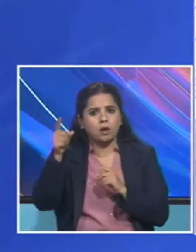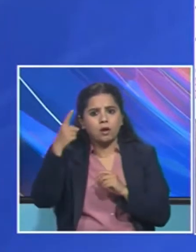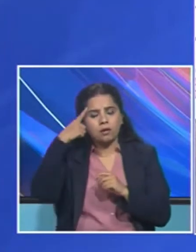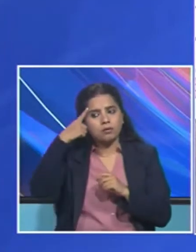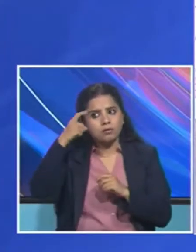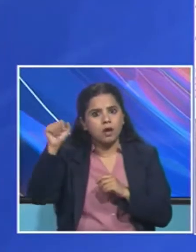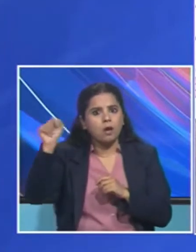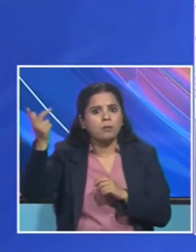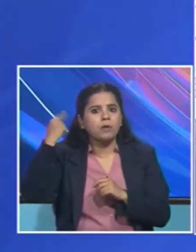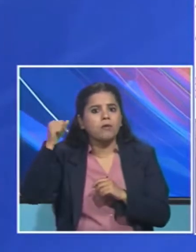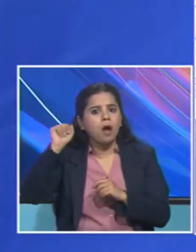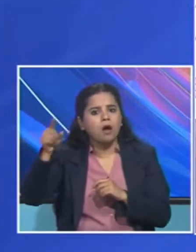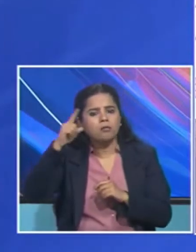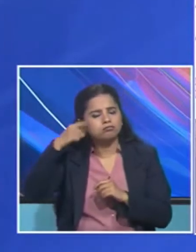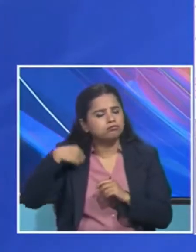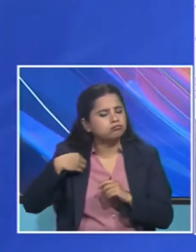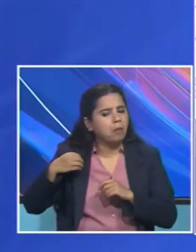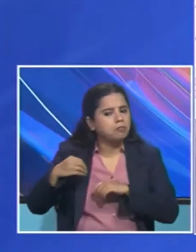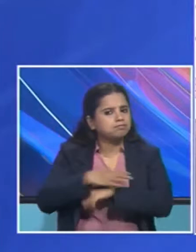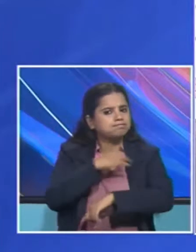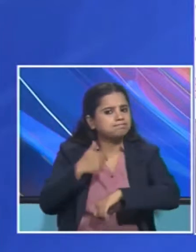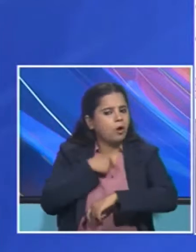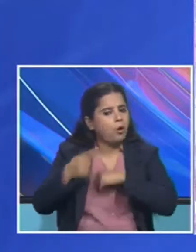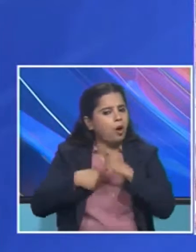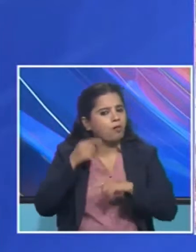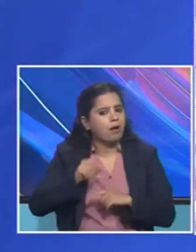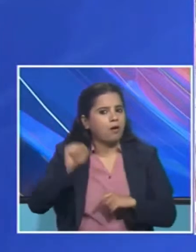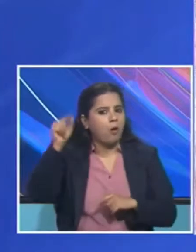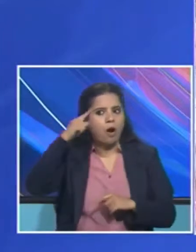निरंतर प्रेरित किया है।